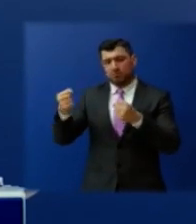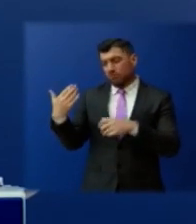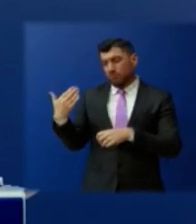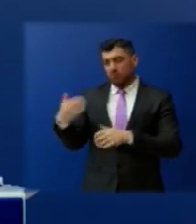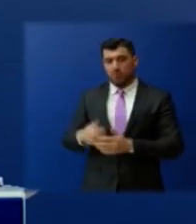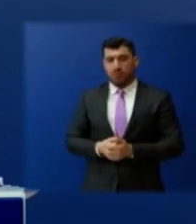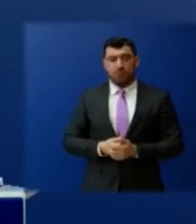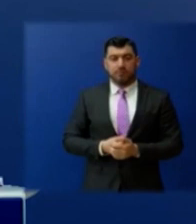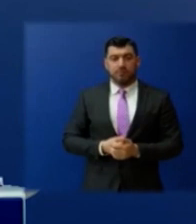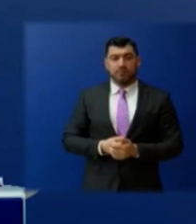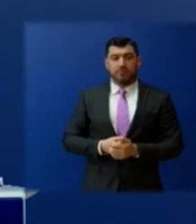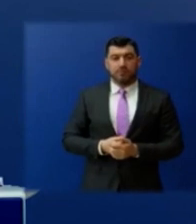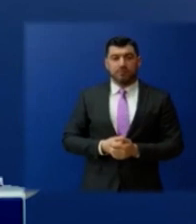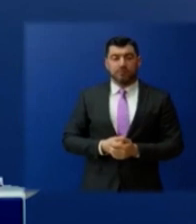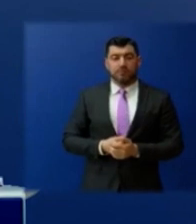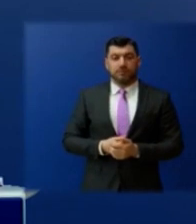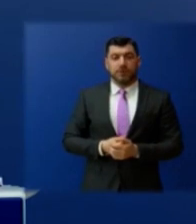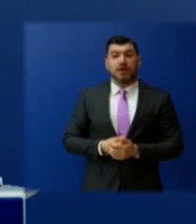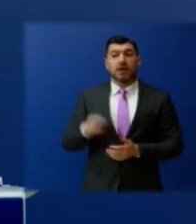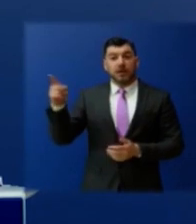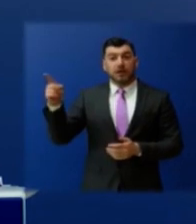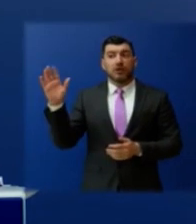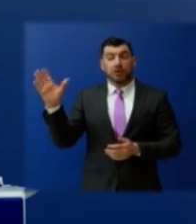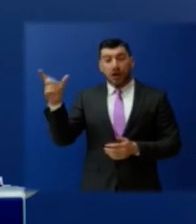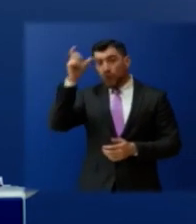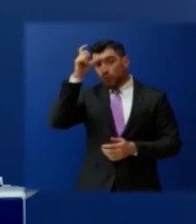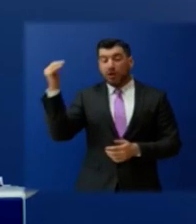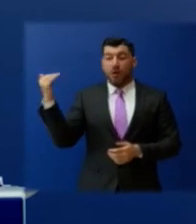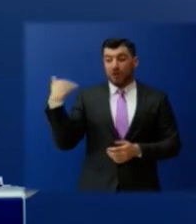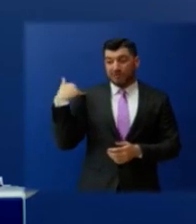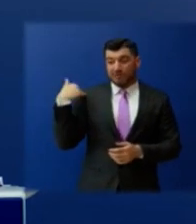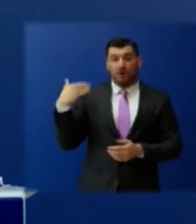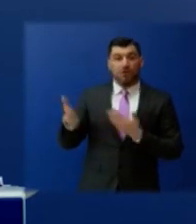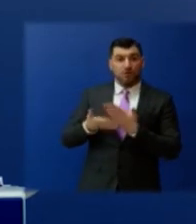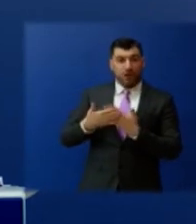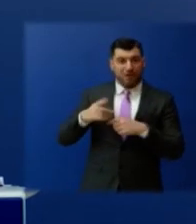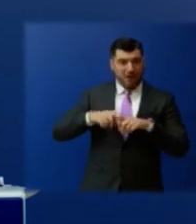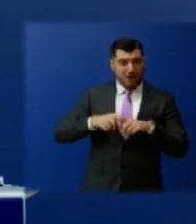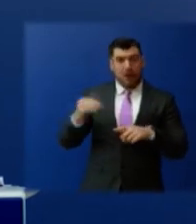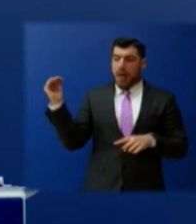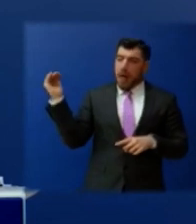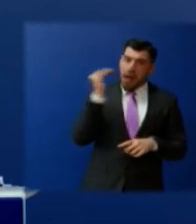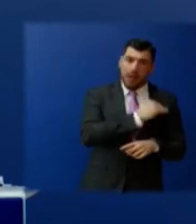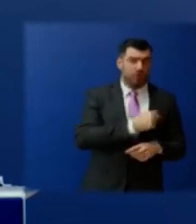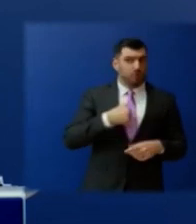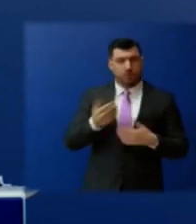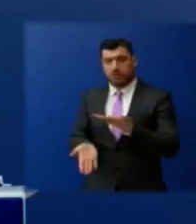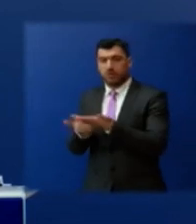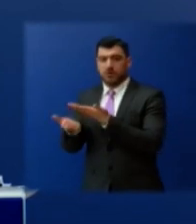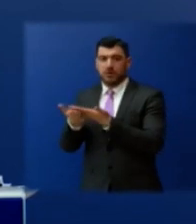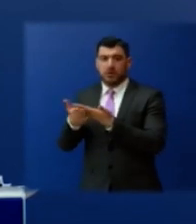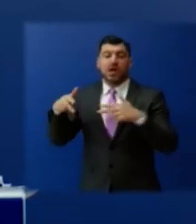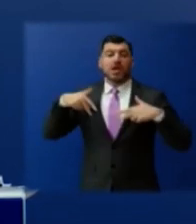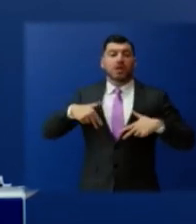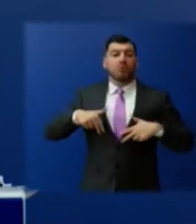ανταποκρίνεται στο αίτημα των τουρκικών αρχών για παροχή ανθρωπιστικής βοήθειας. Άμεσα μετά τον σεισμό, με εντολή του Πρωθυπουργού, ο Υφυπουργός